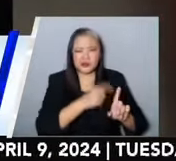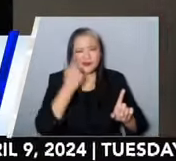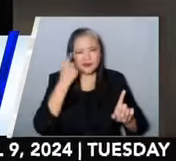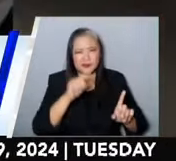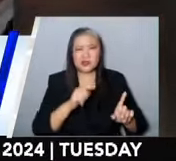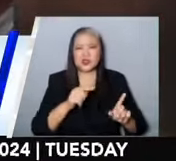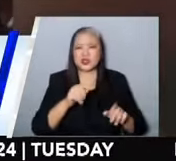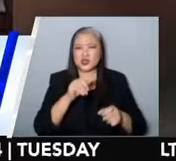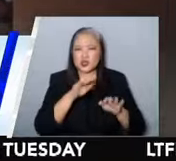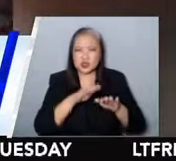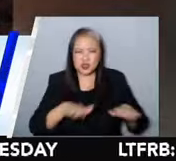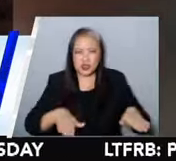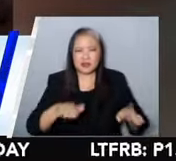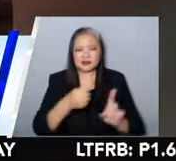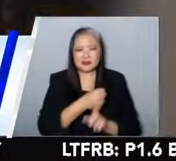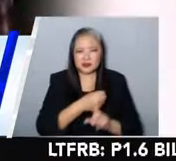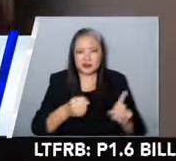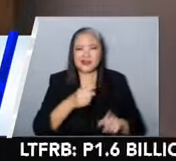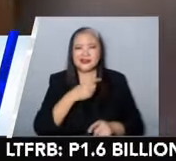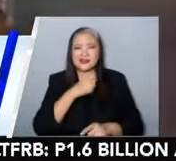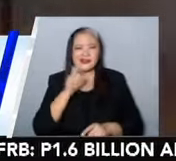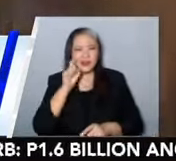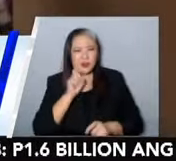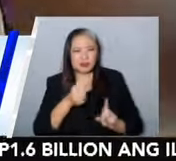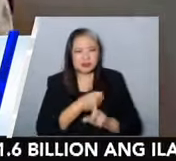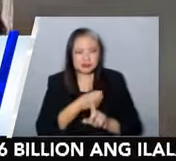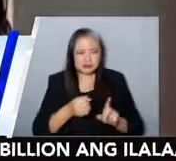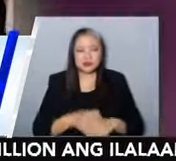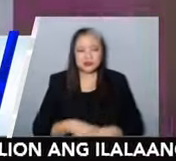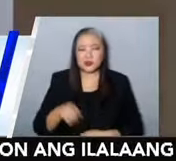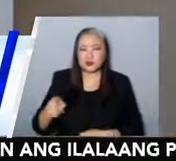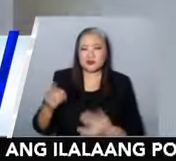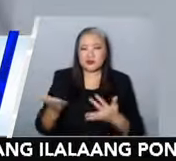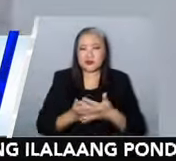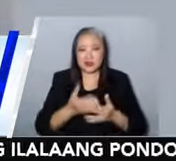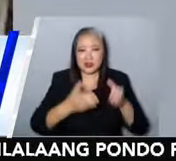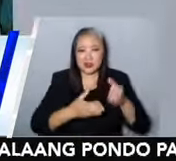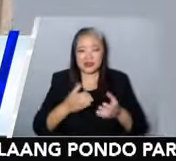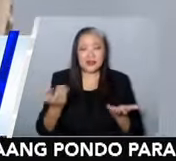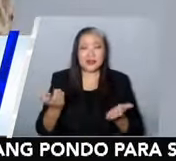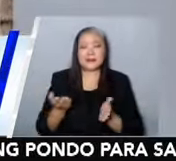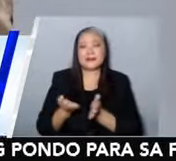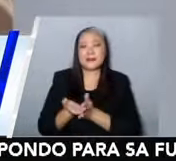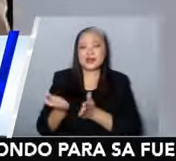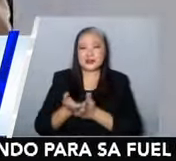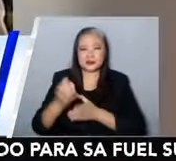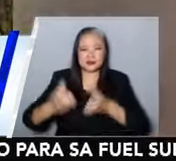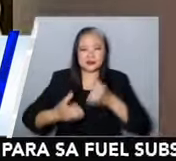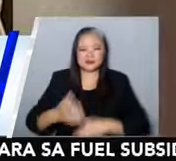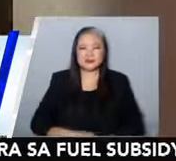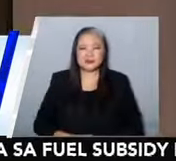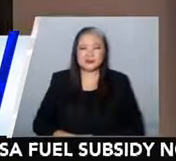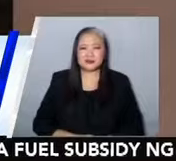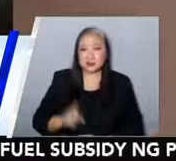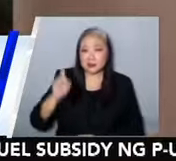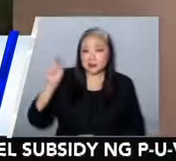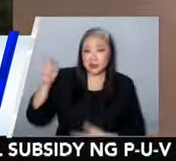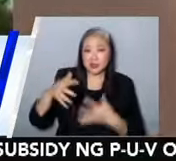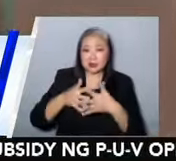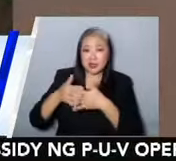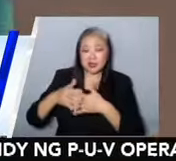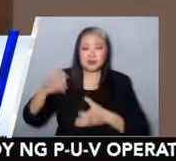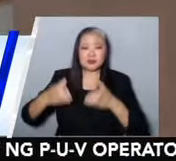ng kasong qualified trafficking sa isang korte sa Pasig. Sa Amerika naman, naharap siya sa patong-patong na kaso, kabilang ang